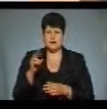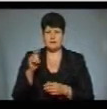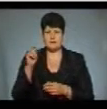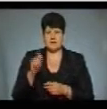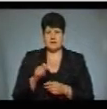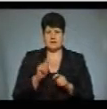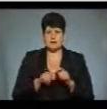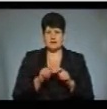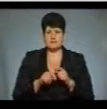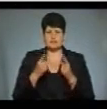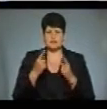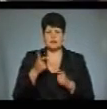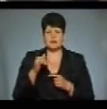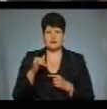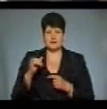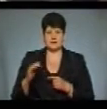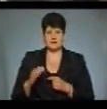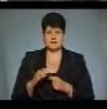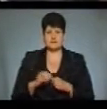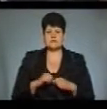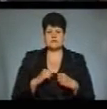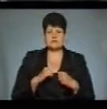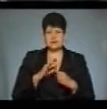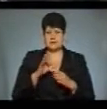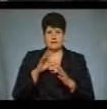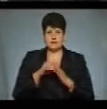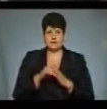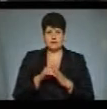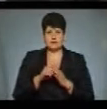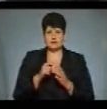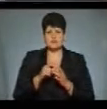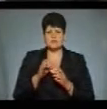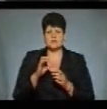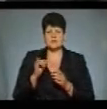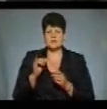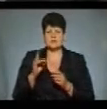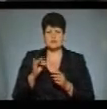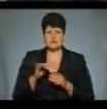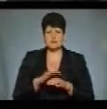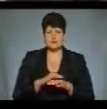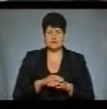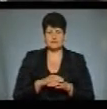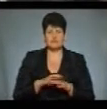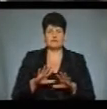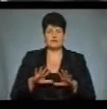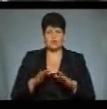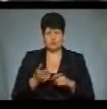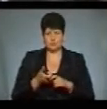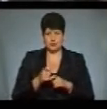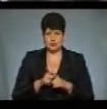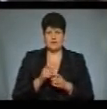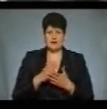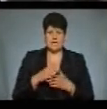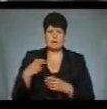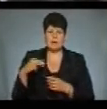з Великого Гаївської школи. Стараємося не включати суб'єктивний фактор. Втомлюємося, дуже втомлюємося, але є